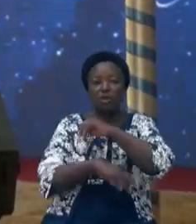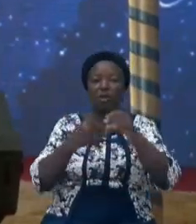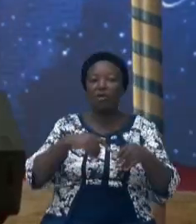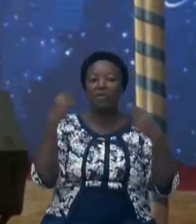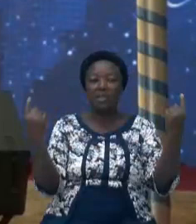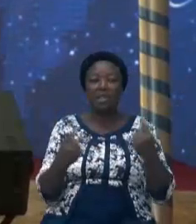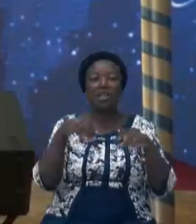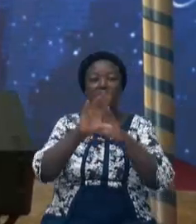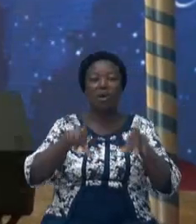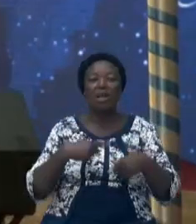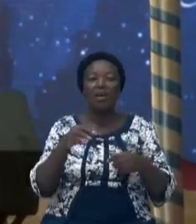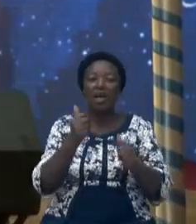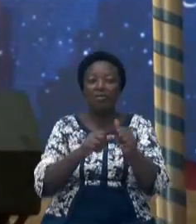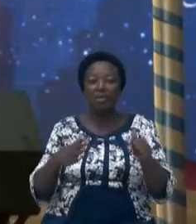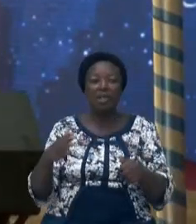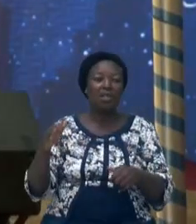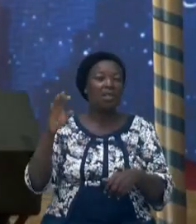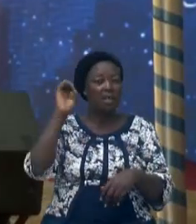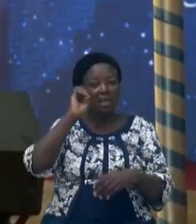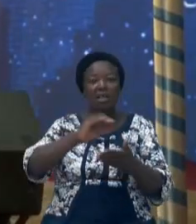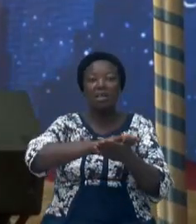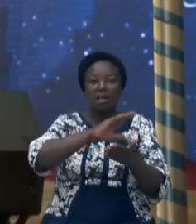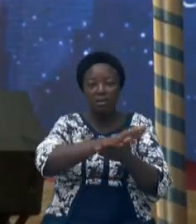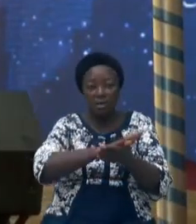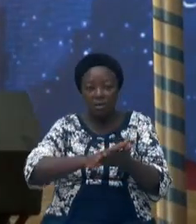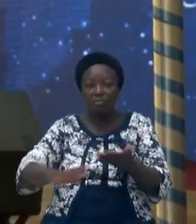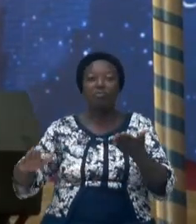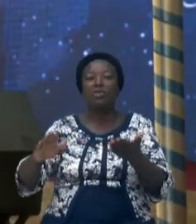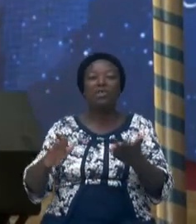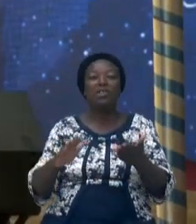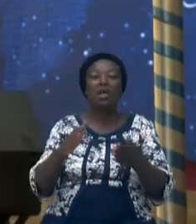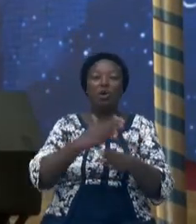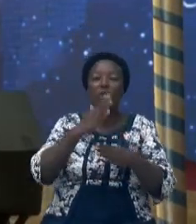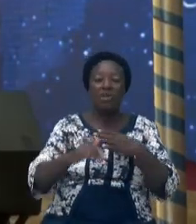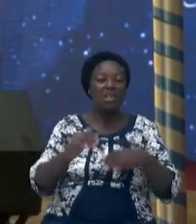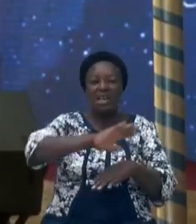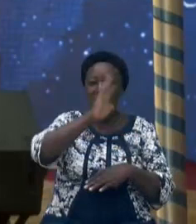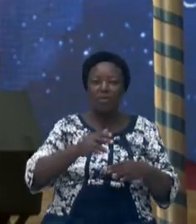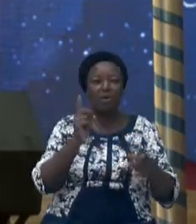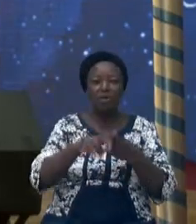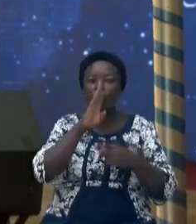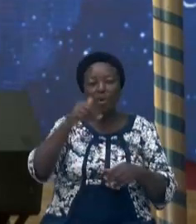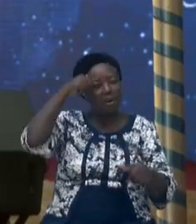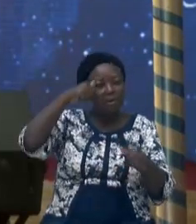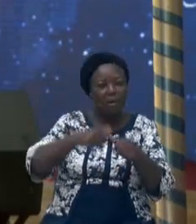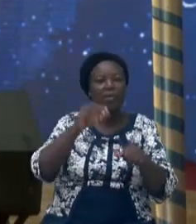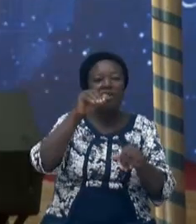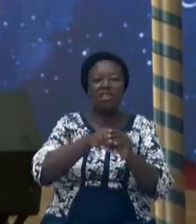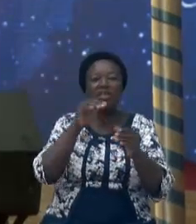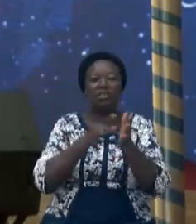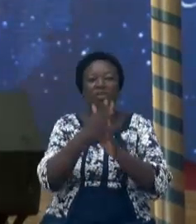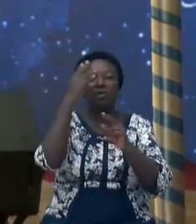condamnation que tous soient ôtés et la punition pour le péché de ta vie il a tout effacé